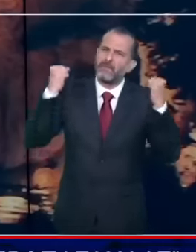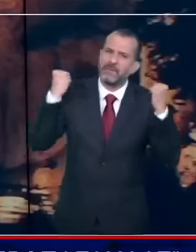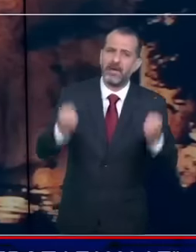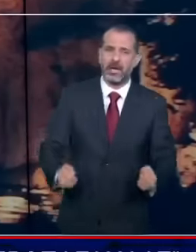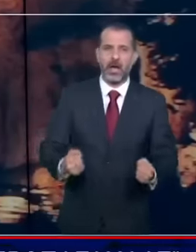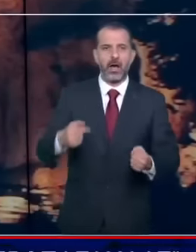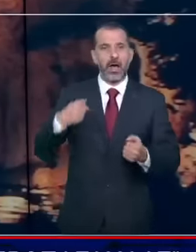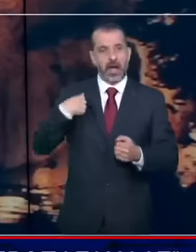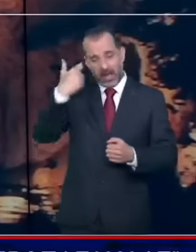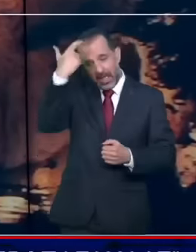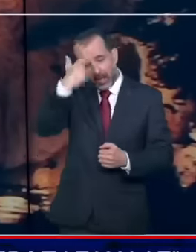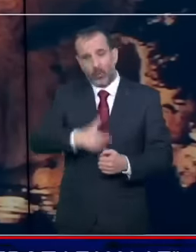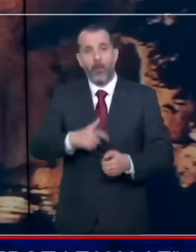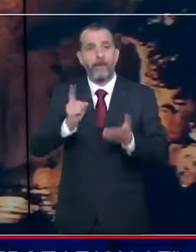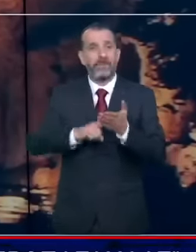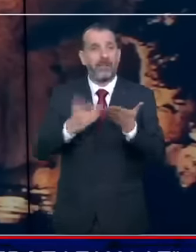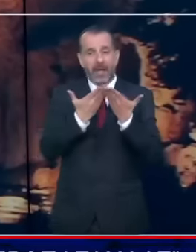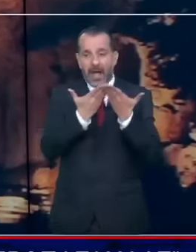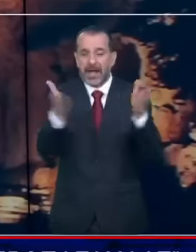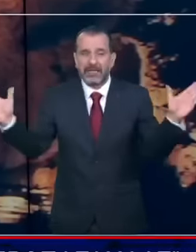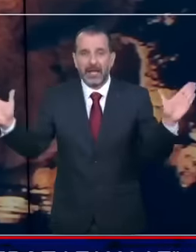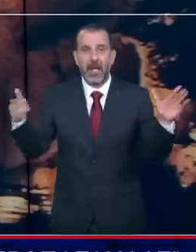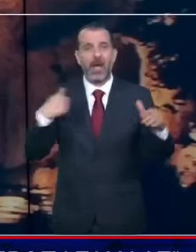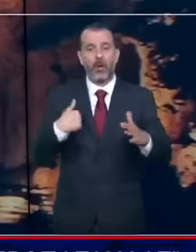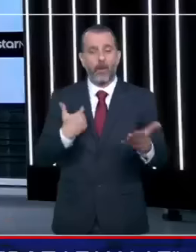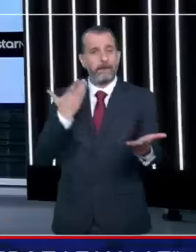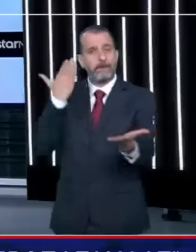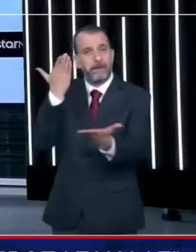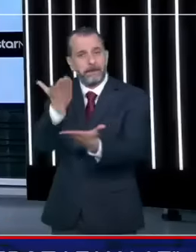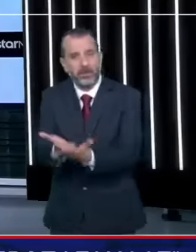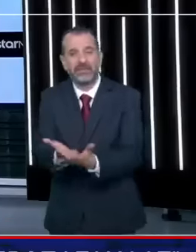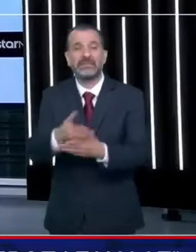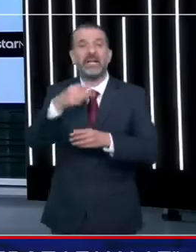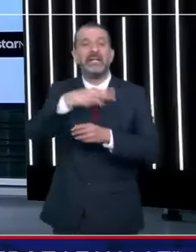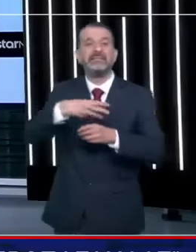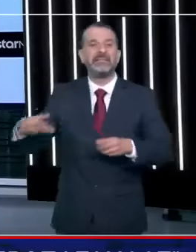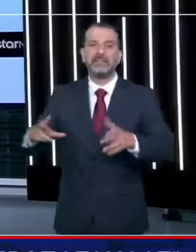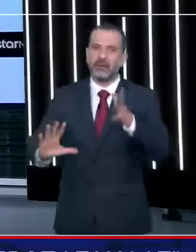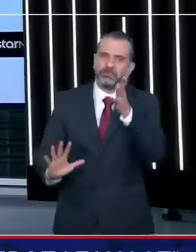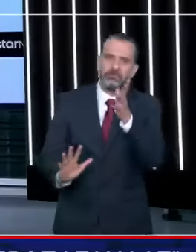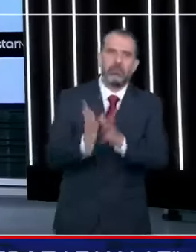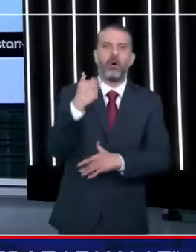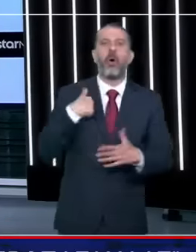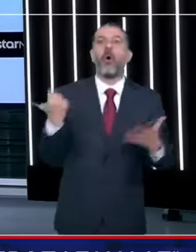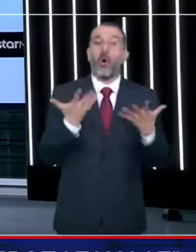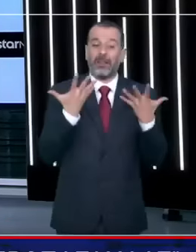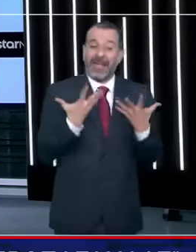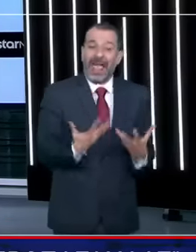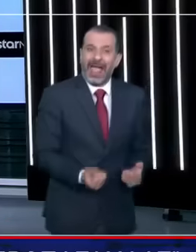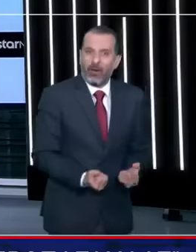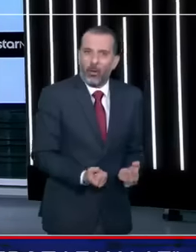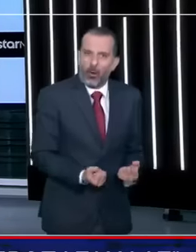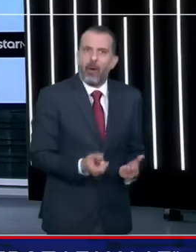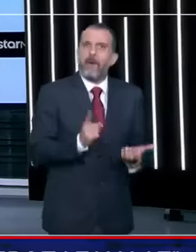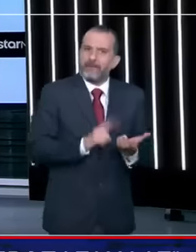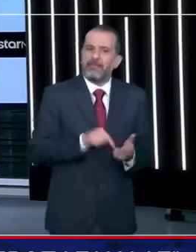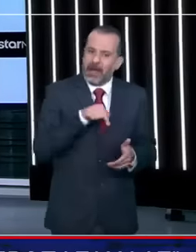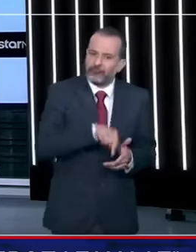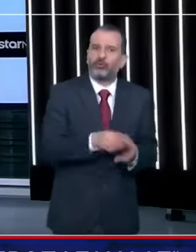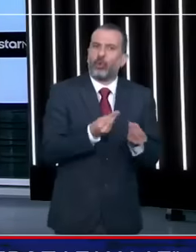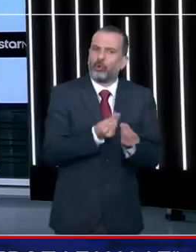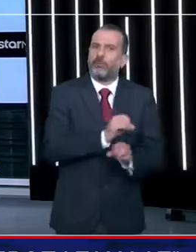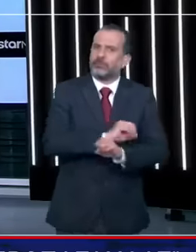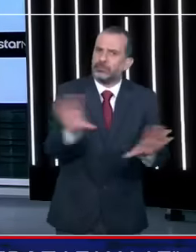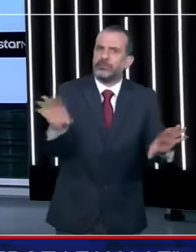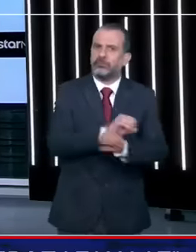επικοινωνήσω την ανάταση και τις προτάσεις του ΣΥΡΙΖΑ με όλα τα μέσα που έχω στη διάθεσή μου. Προφανώς αυτή